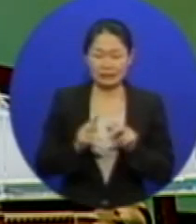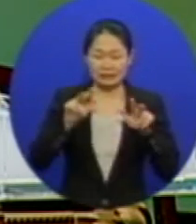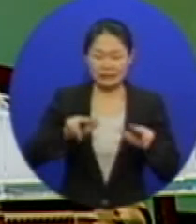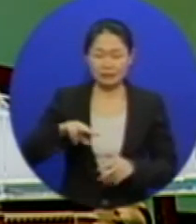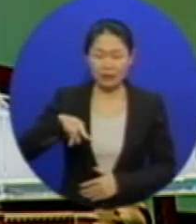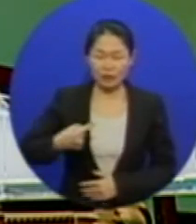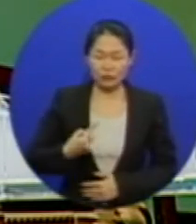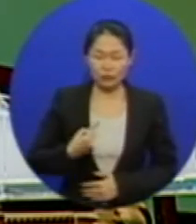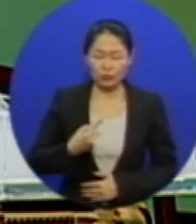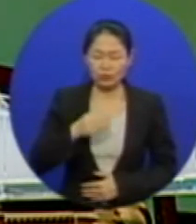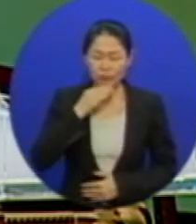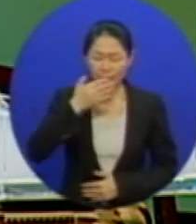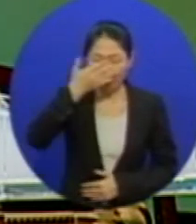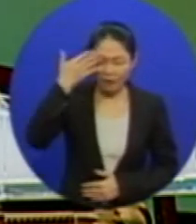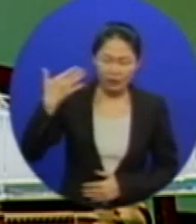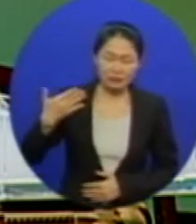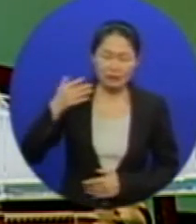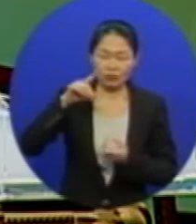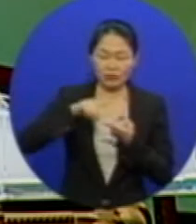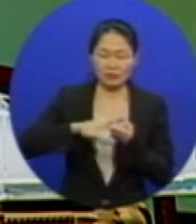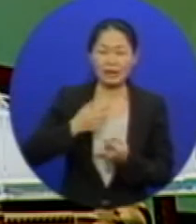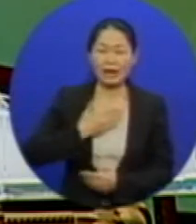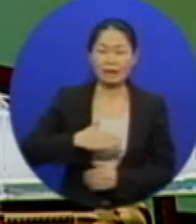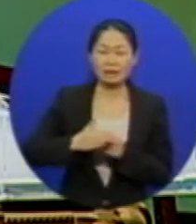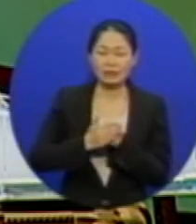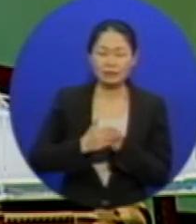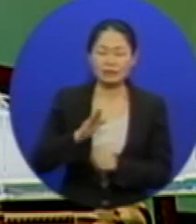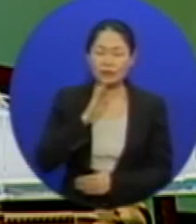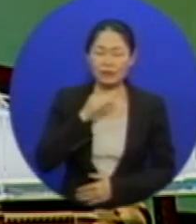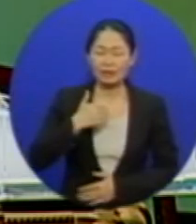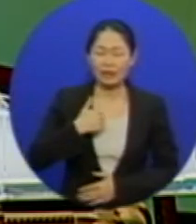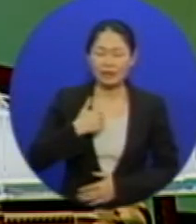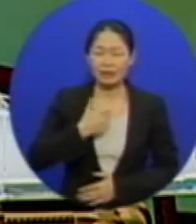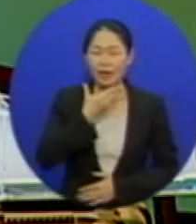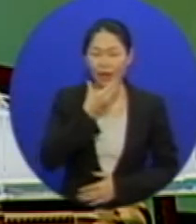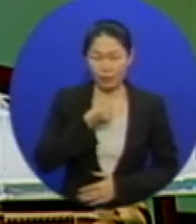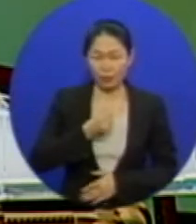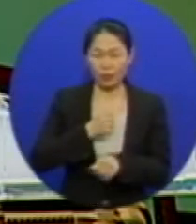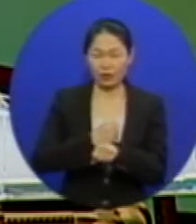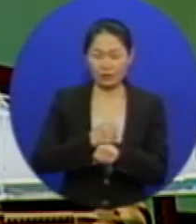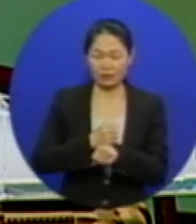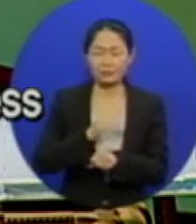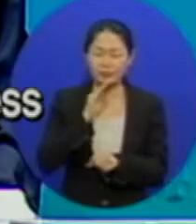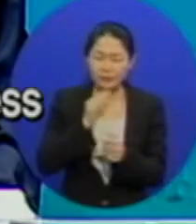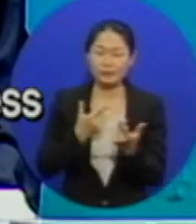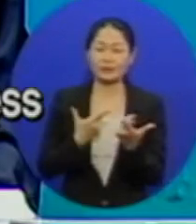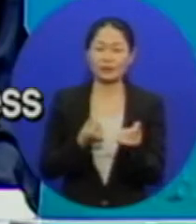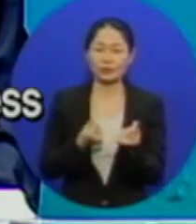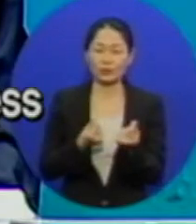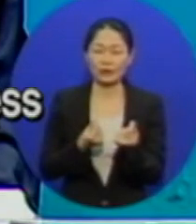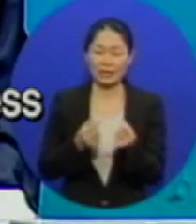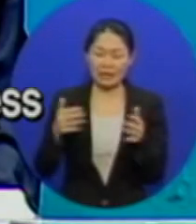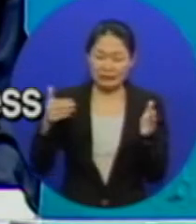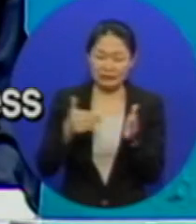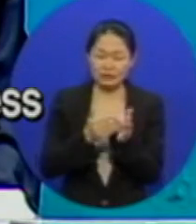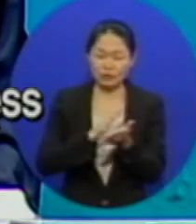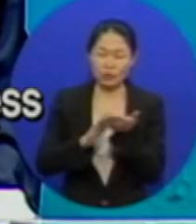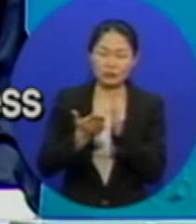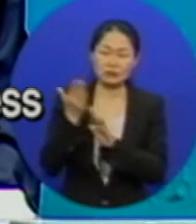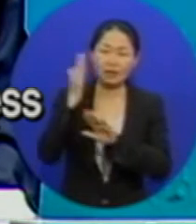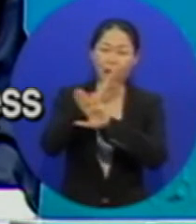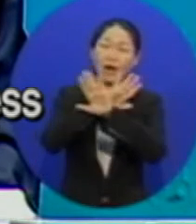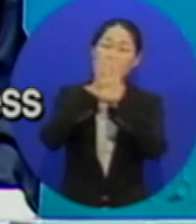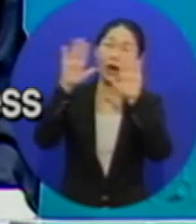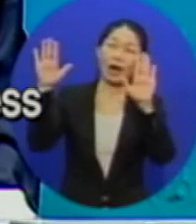겨우 이것을 알게 되었으니 나는 정말 행복하구나 그렇고 말고 이 끝없는 하늘 위해 는